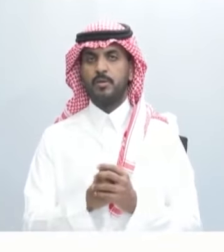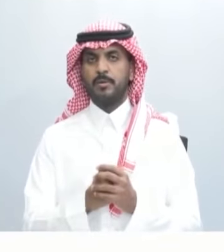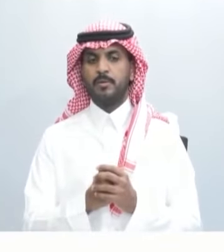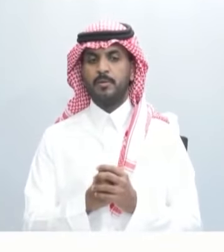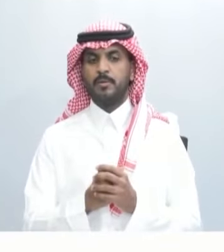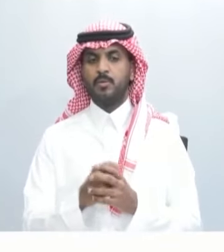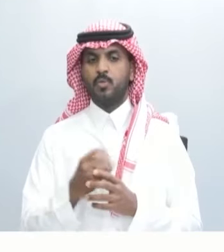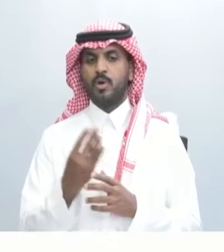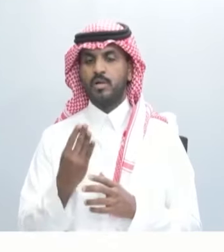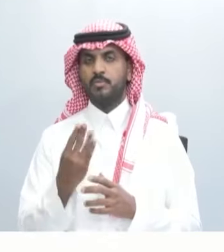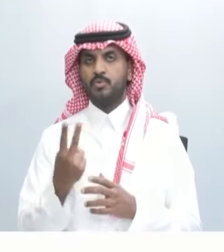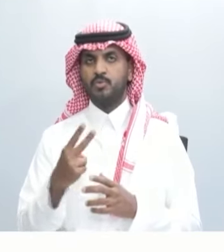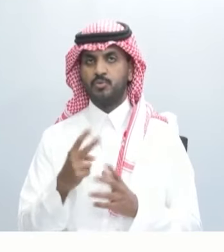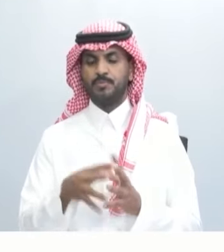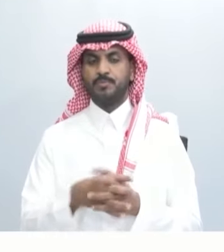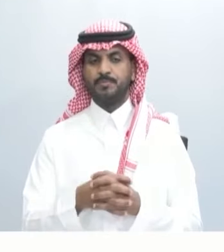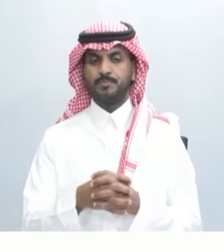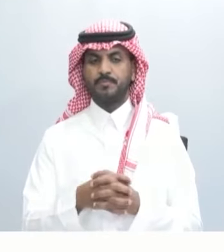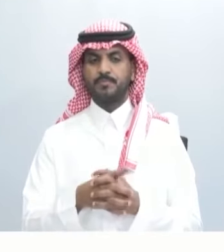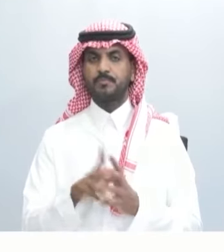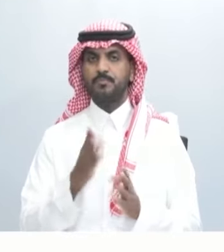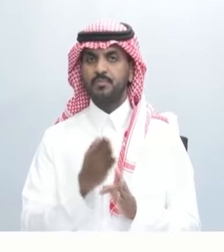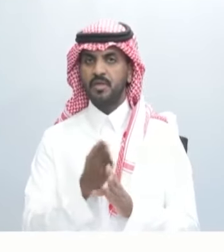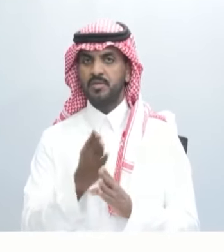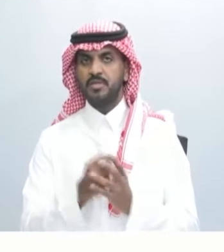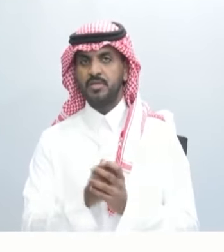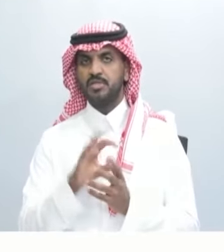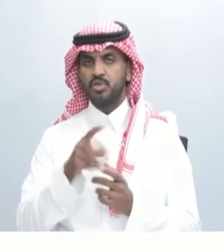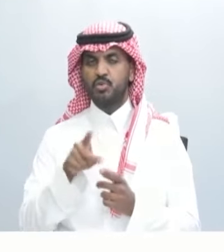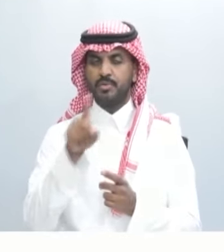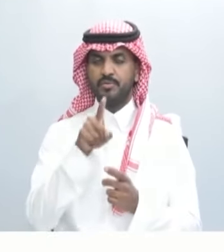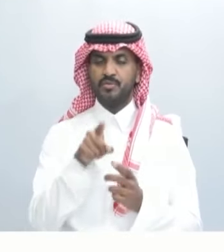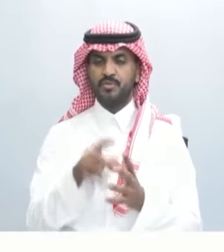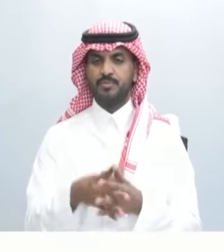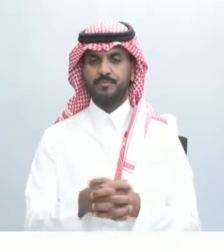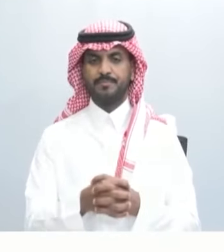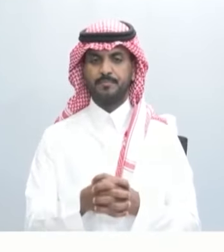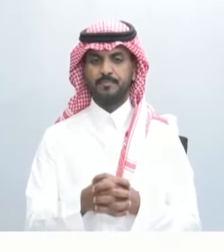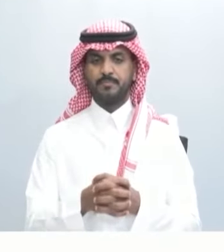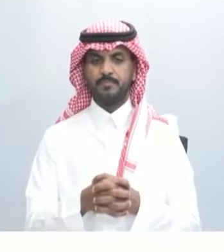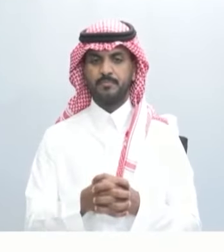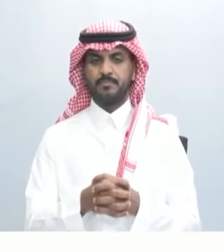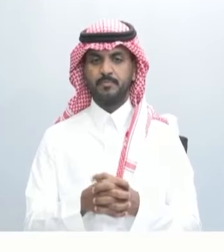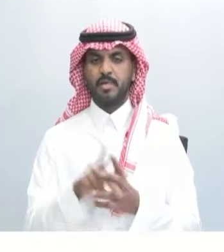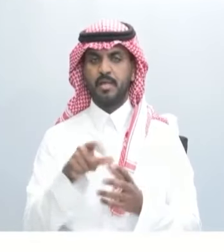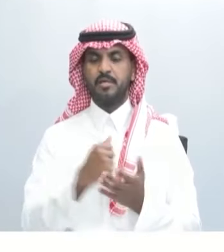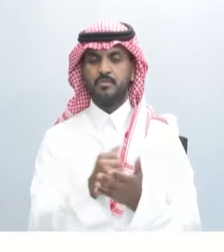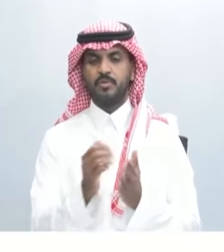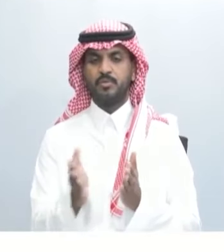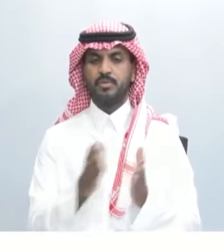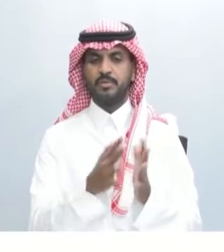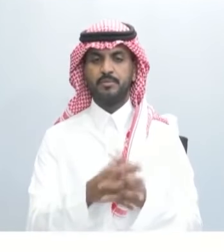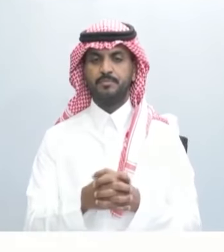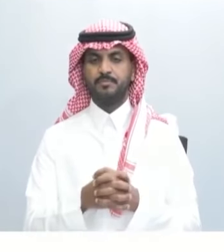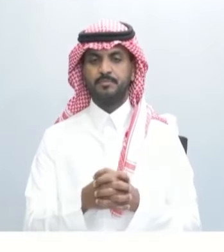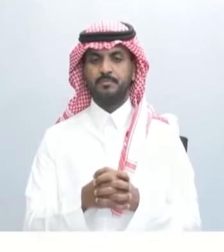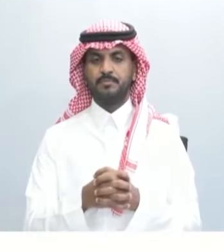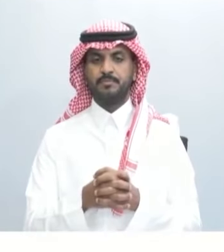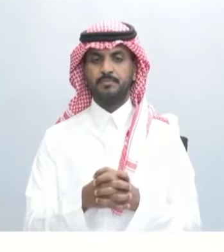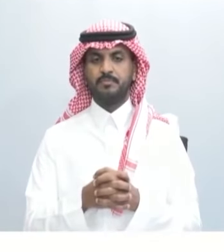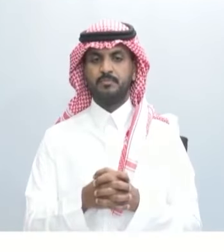واربعه وعشرون اذا بهذا الشكل نكون اجبنا على هذا السؤال الان نمسح وننتقل واياكم